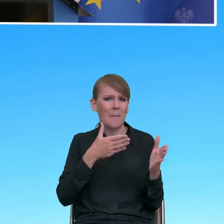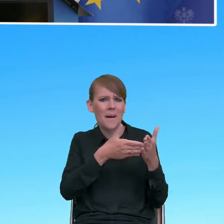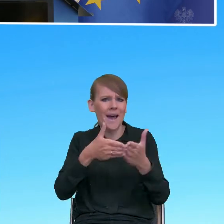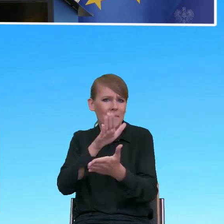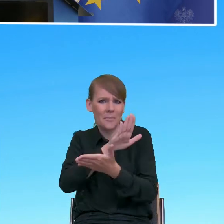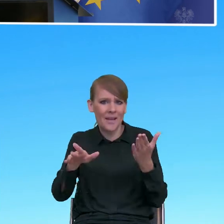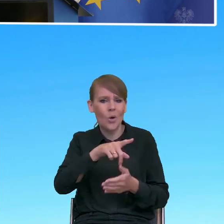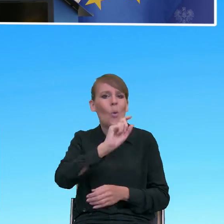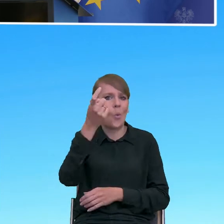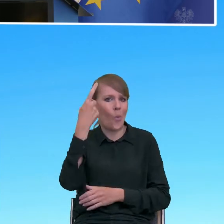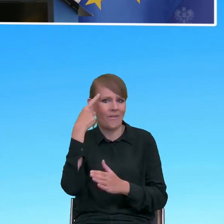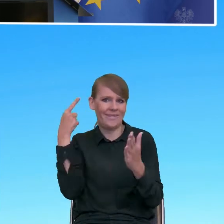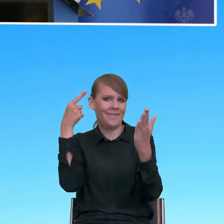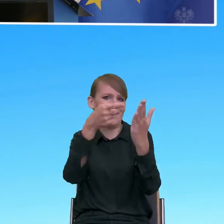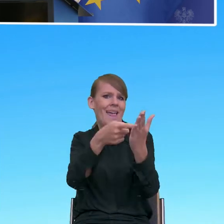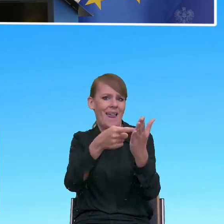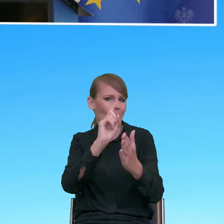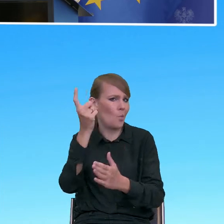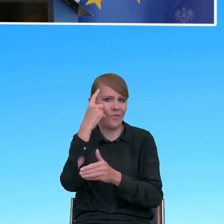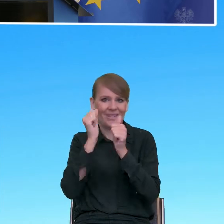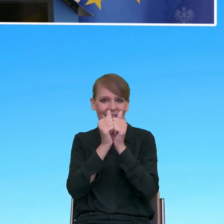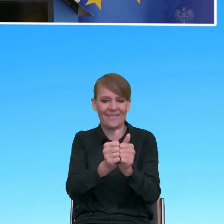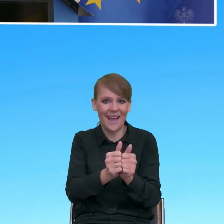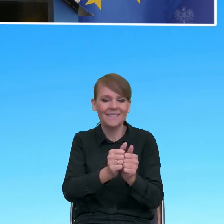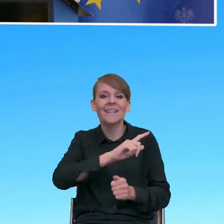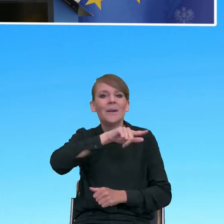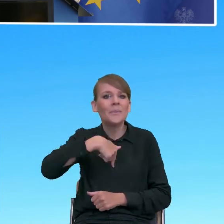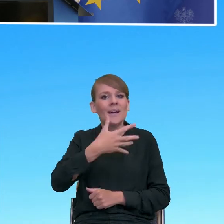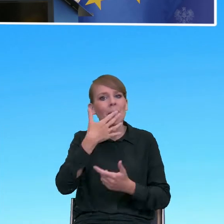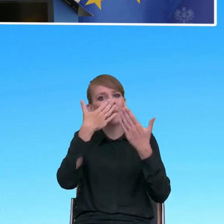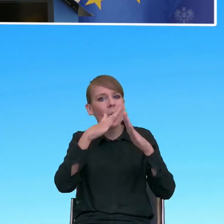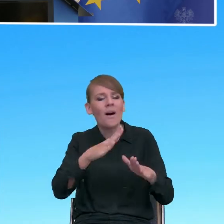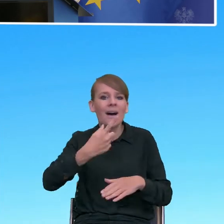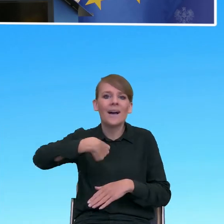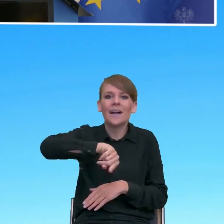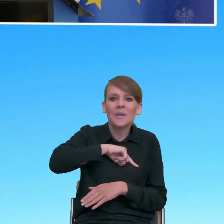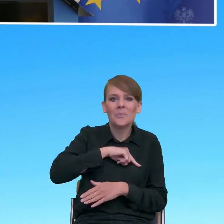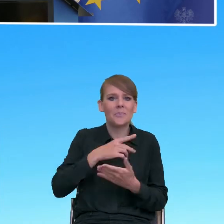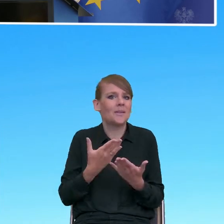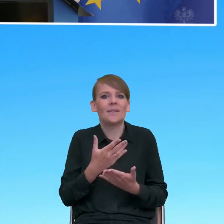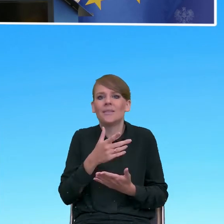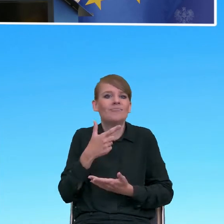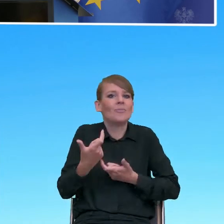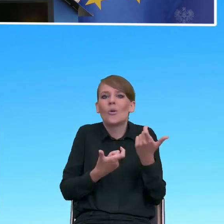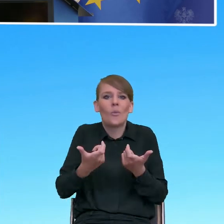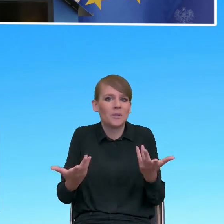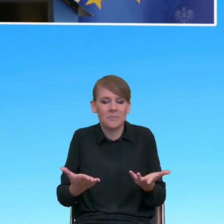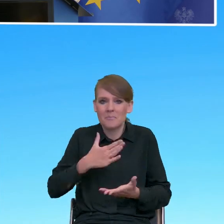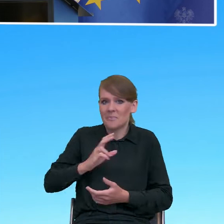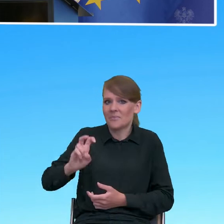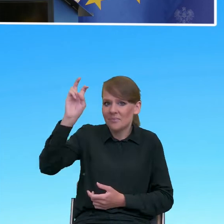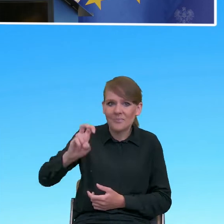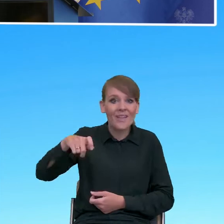i zadaniem. Chcieliśmy pokazać, w jaki sposób sobie radzimy. Posiadamy windę, nie mamy dzwonków,